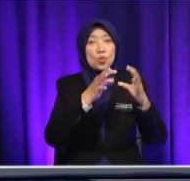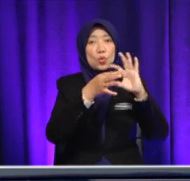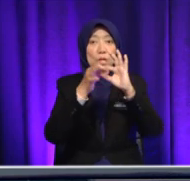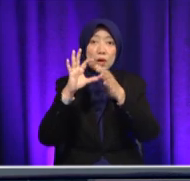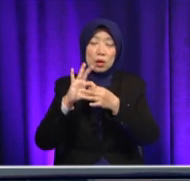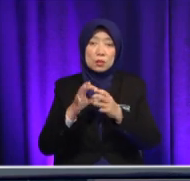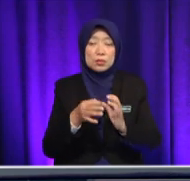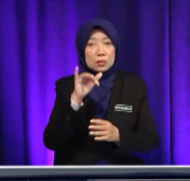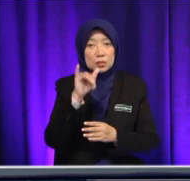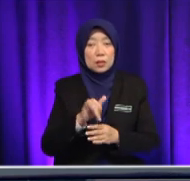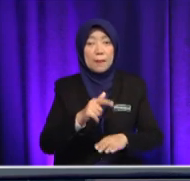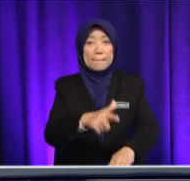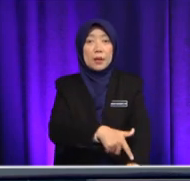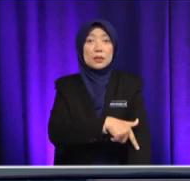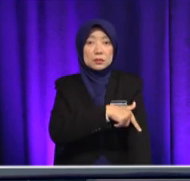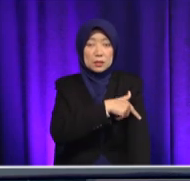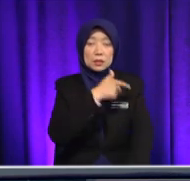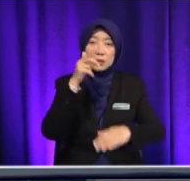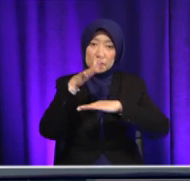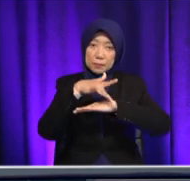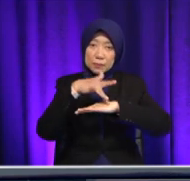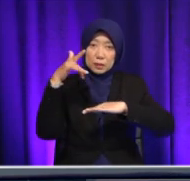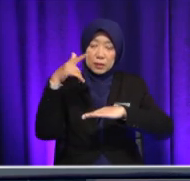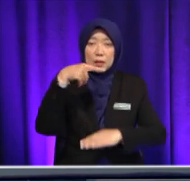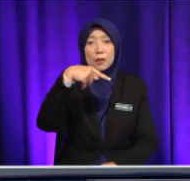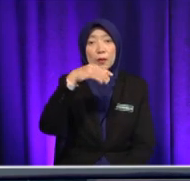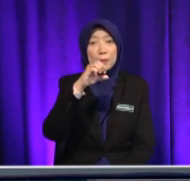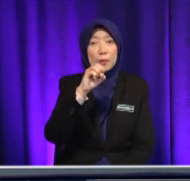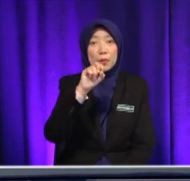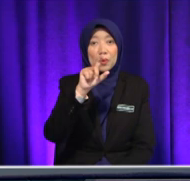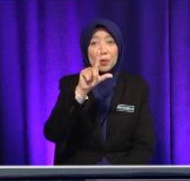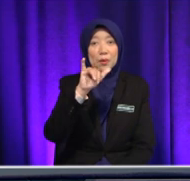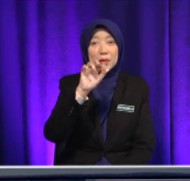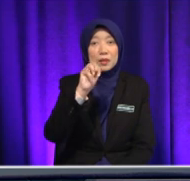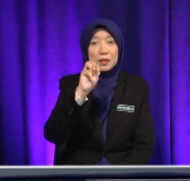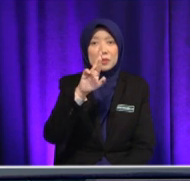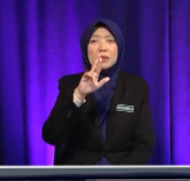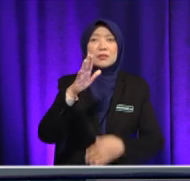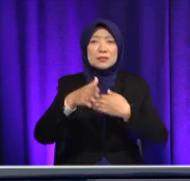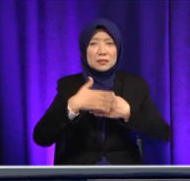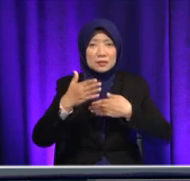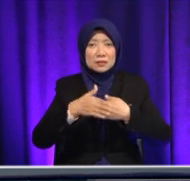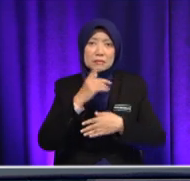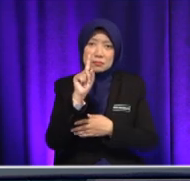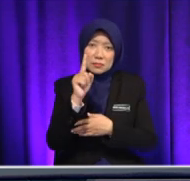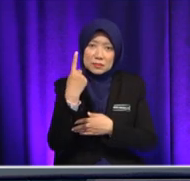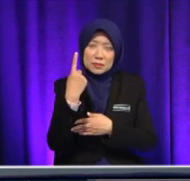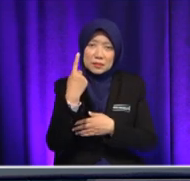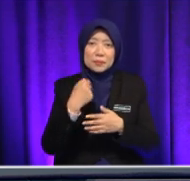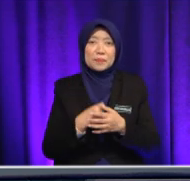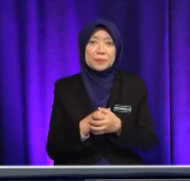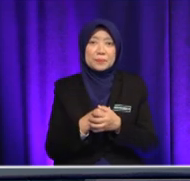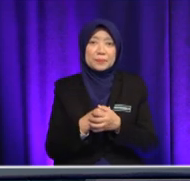dia sebagai polimer. Tak susah pun sebenarnya. Ya, ya. Okey, sebabnya kita tahu